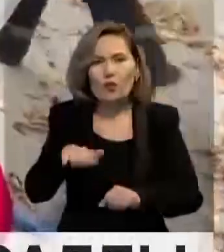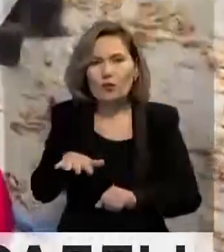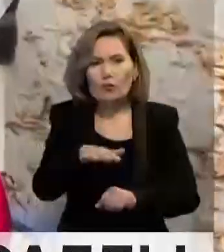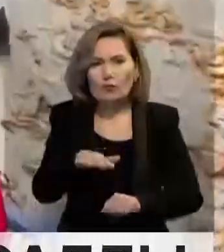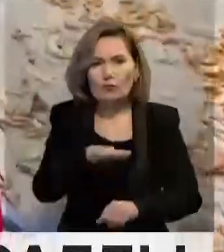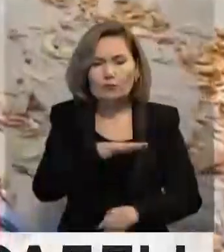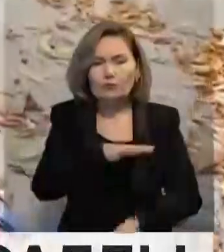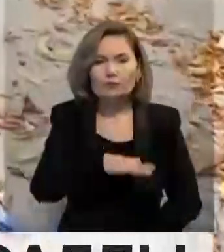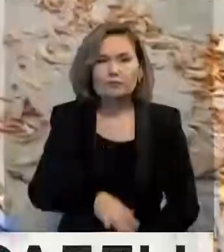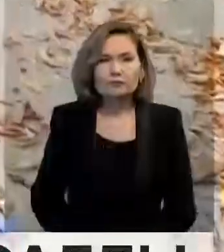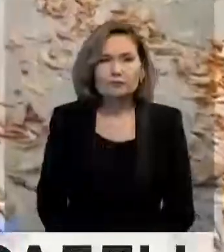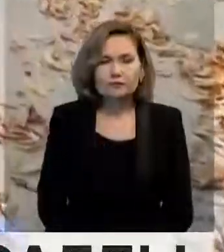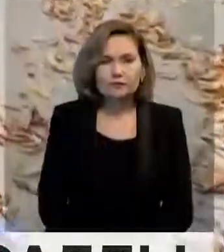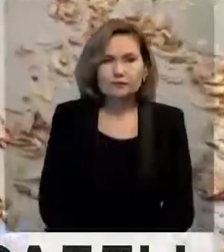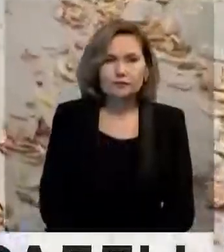атып түсірген.